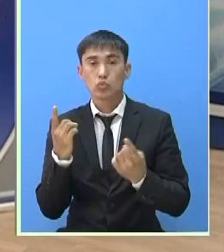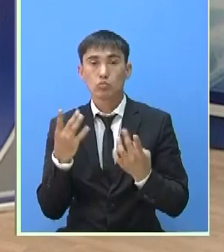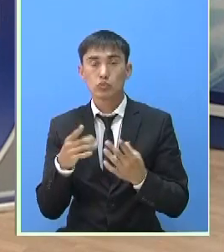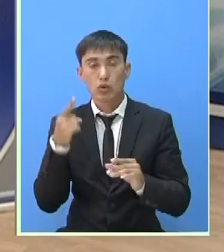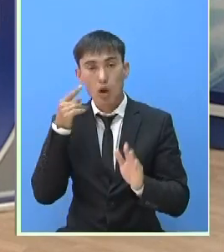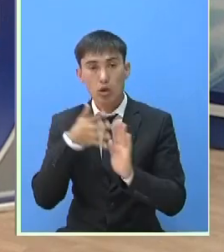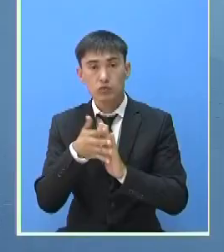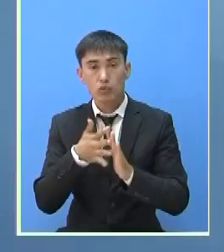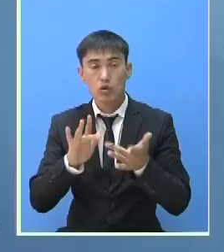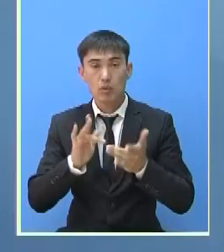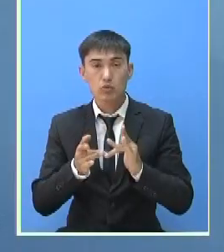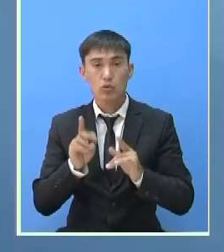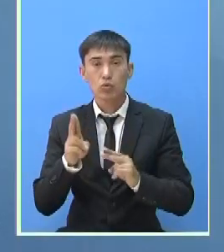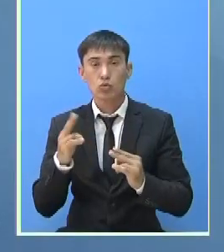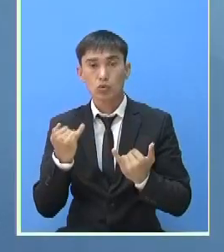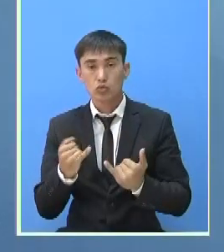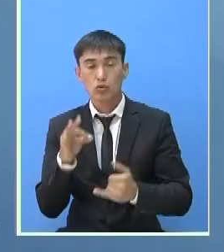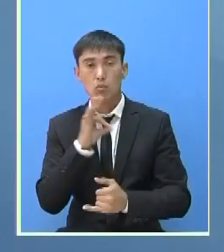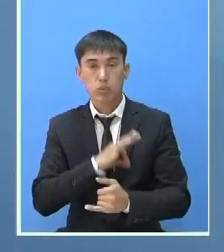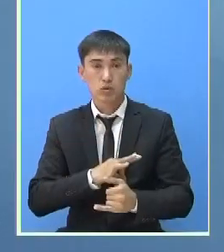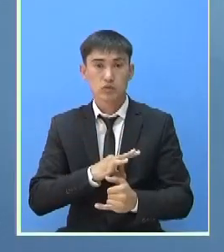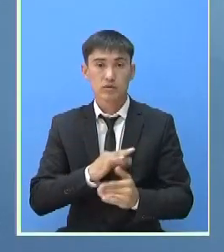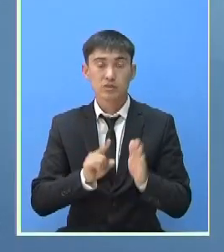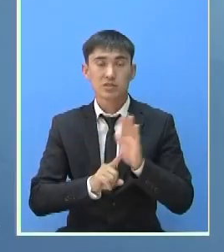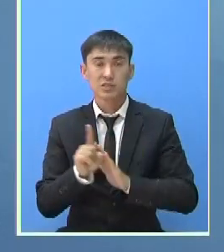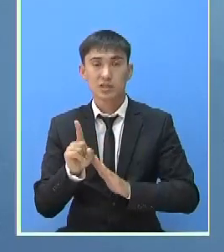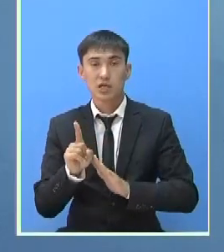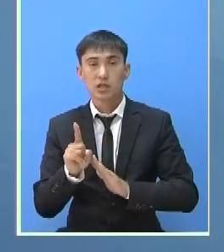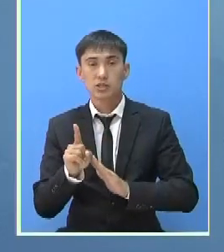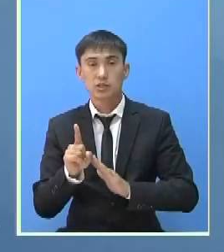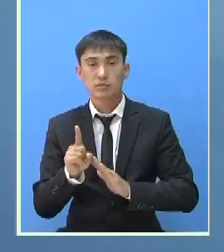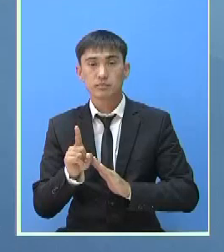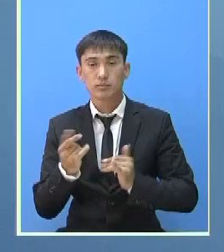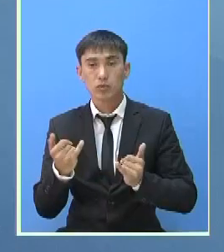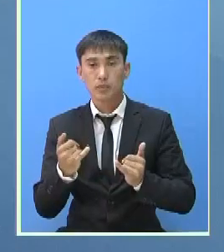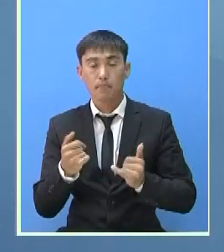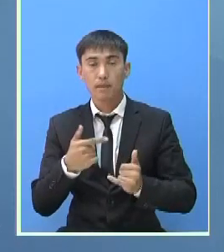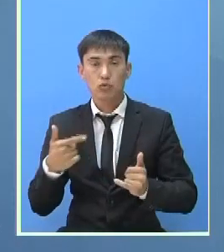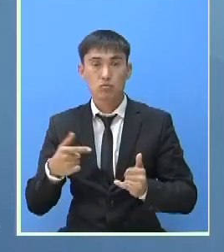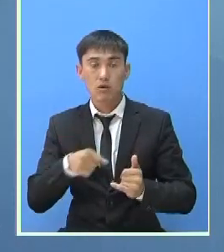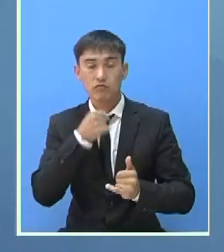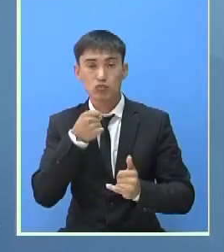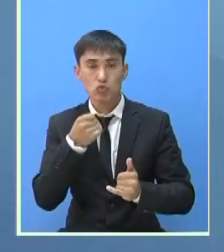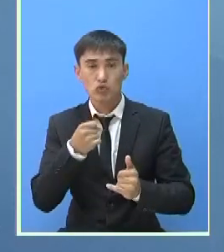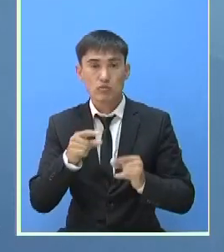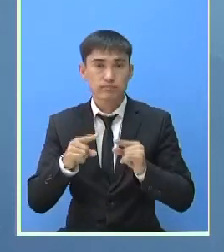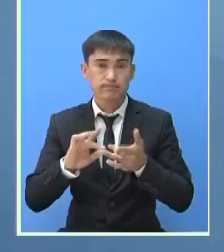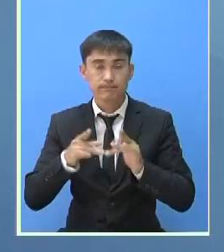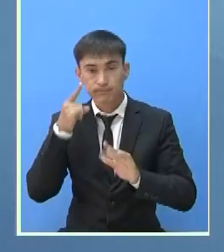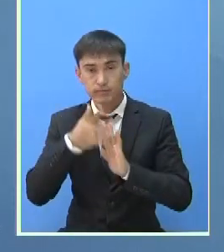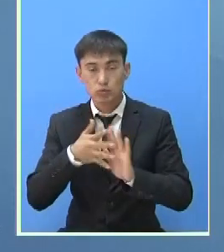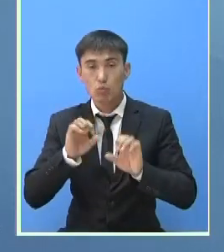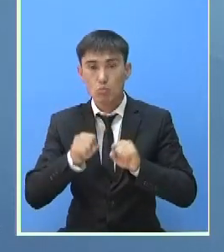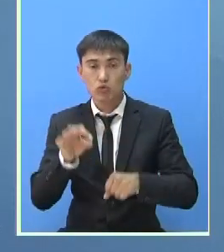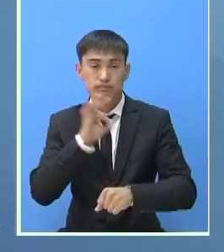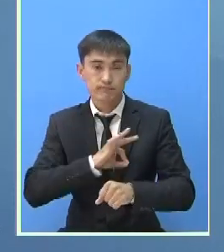освоил компьютер, а кто-то уже пользовался. Начал пользоваться по, скажем так, грубым словом, по-взрослому. То есть поняв, что из этого